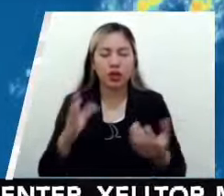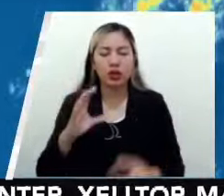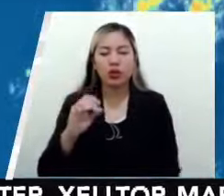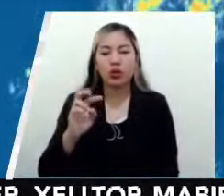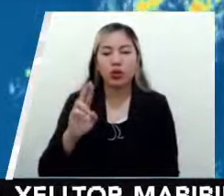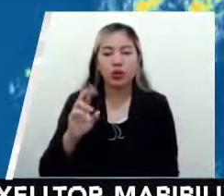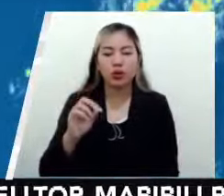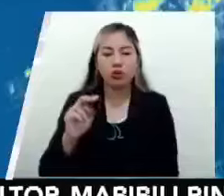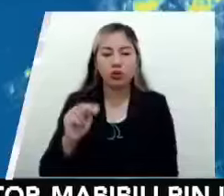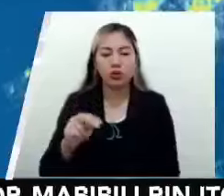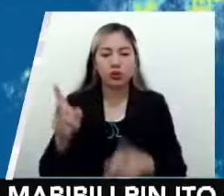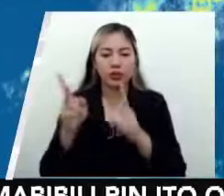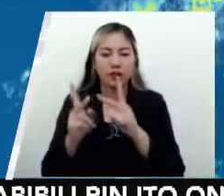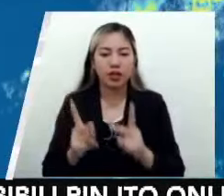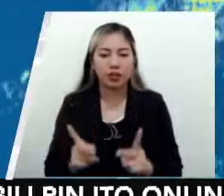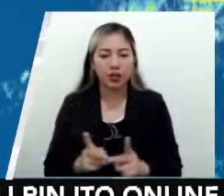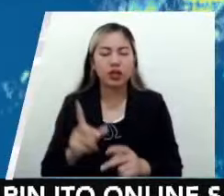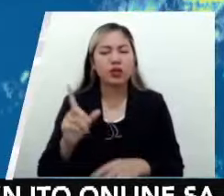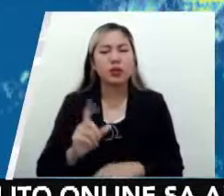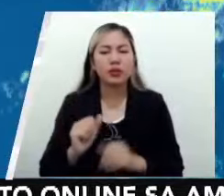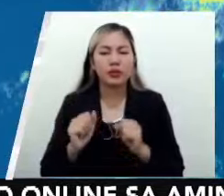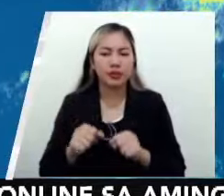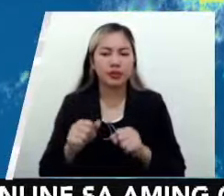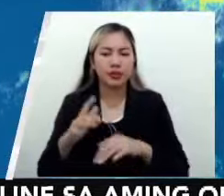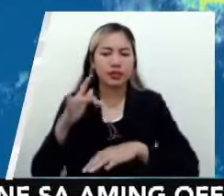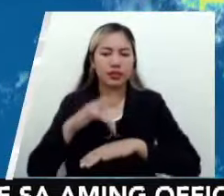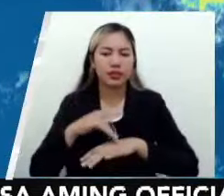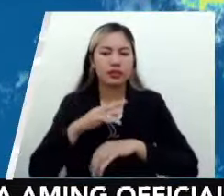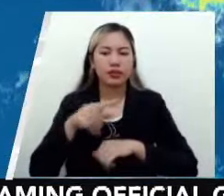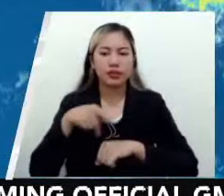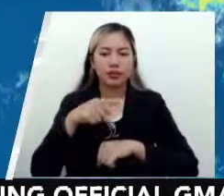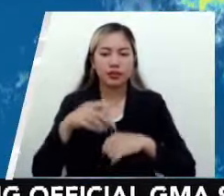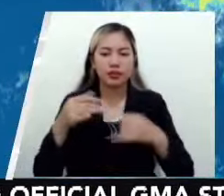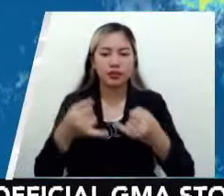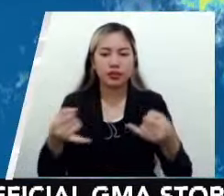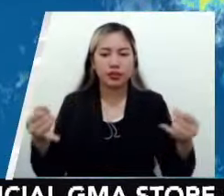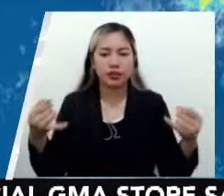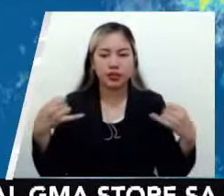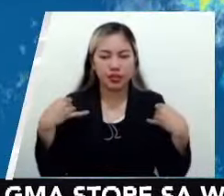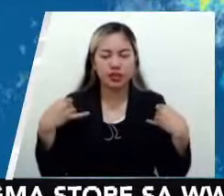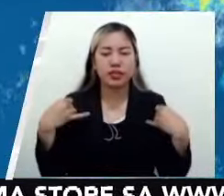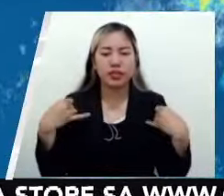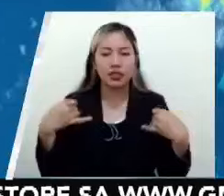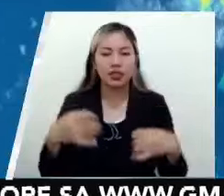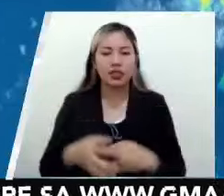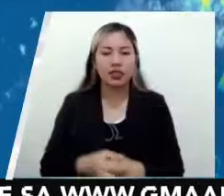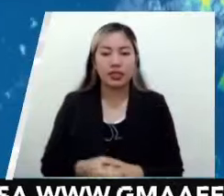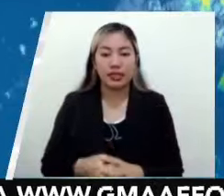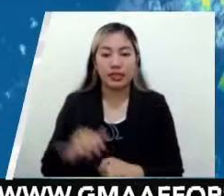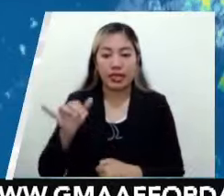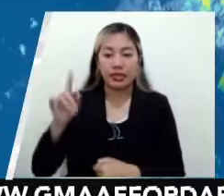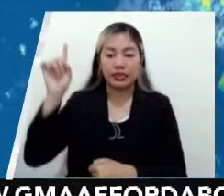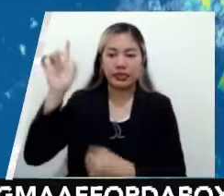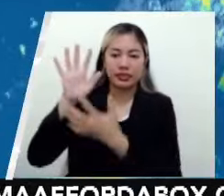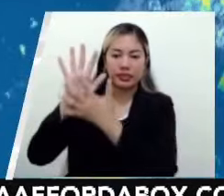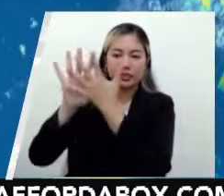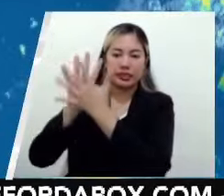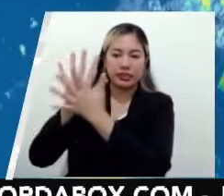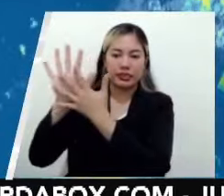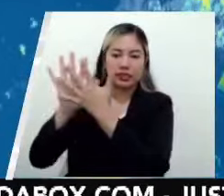mababa ang posibilidad na pumasok ito sa Philippine Area of Responsibility. Ito pong binabantayang tropical depression. Huli